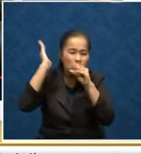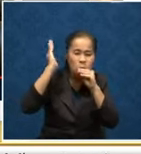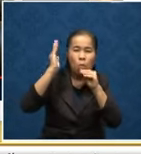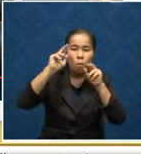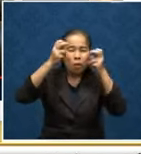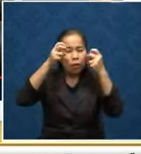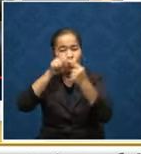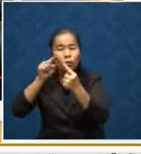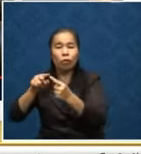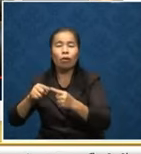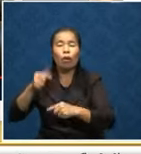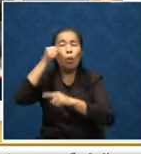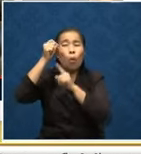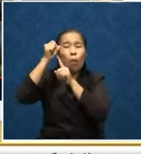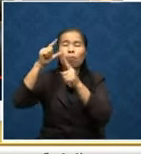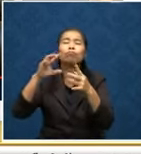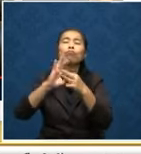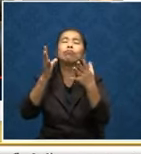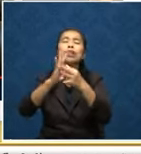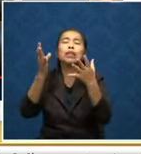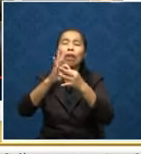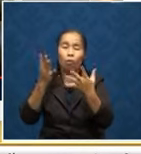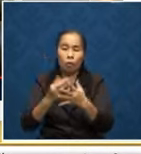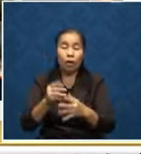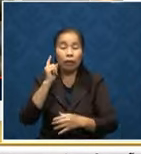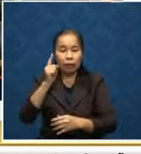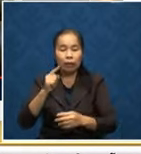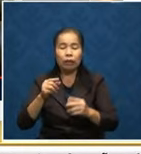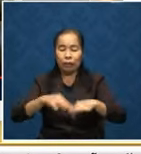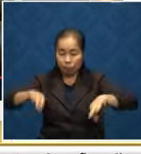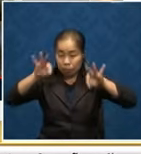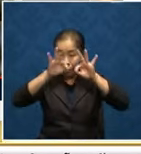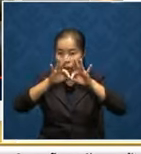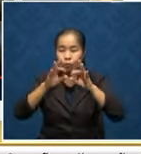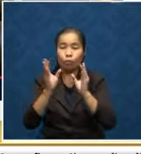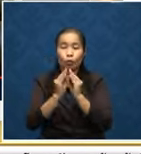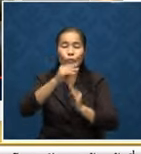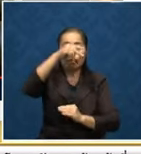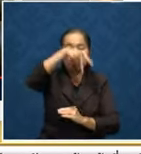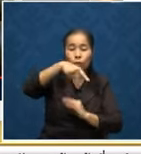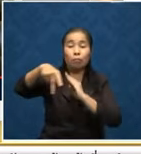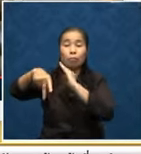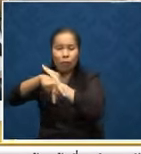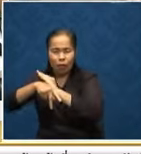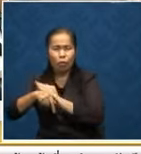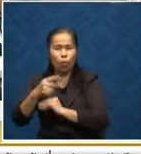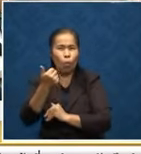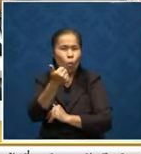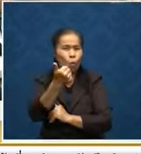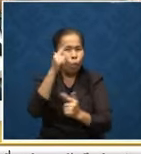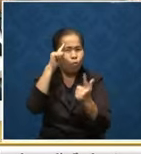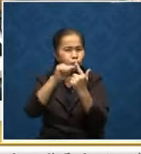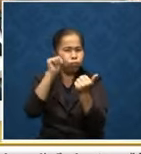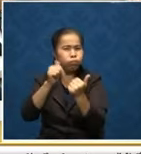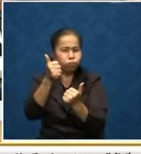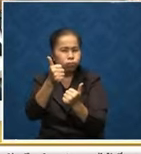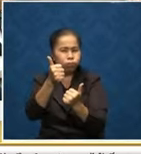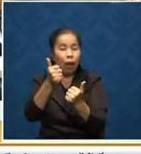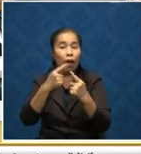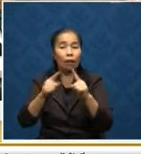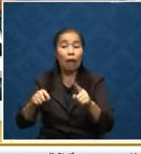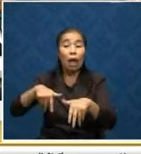สำเร็จอยู่ที่จำนวนวันนะเพราะฉะนั้นมองว่าในส่วนของการประชุมวันพุธพฤหัสก็เหมาะสมนะครับแล้วก็ที่ทางบ้